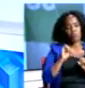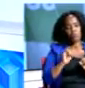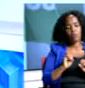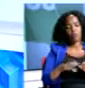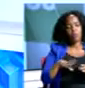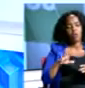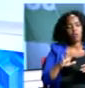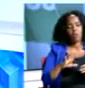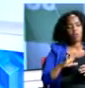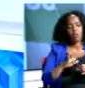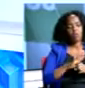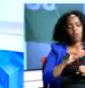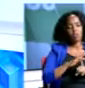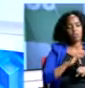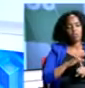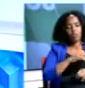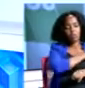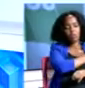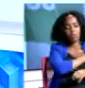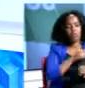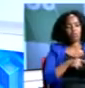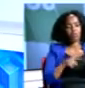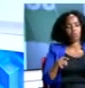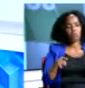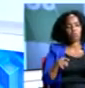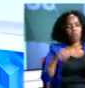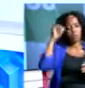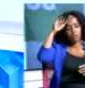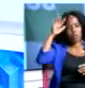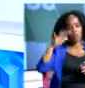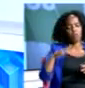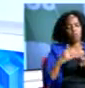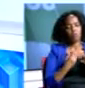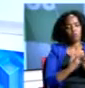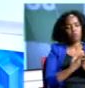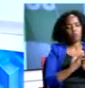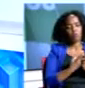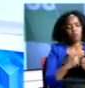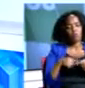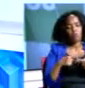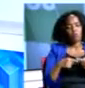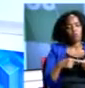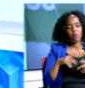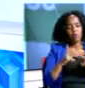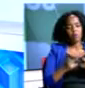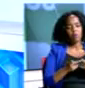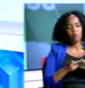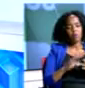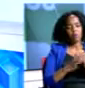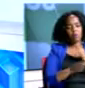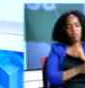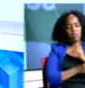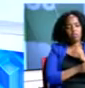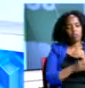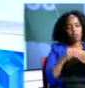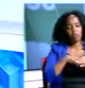namoonni mallattoo yeroo argan ogeessa fayyaatti beeksisuun nama akkamii wajjin wal qunnamtii adeemsanii akka turan bakka akkamii biyya keessas haa